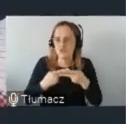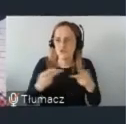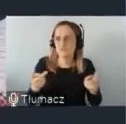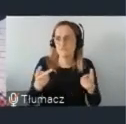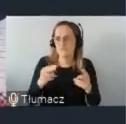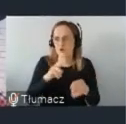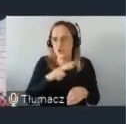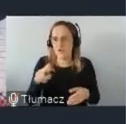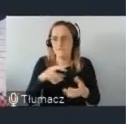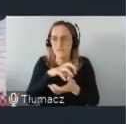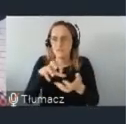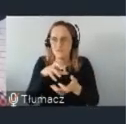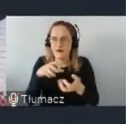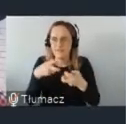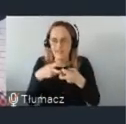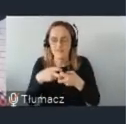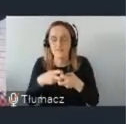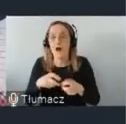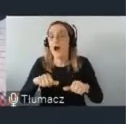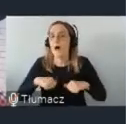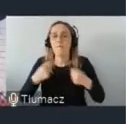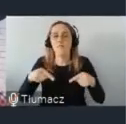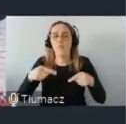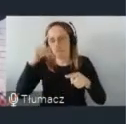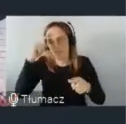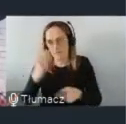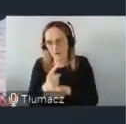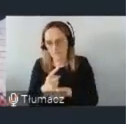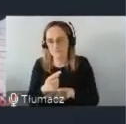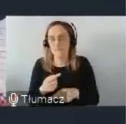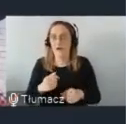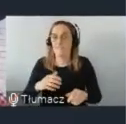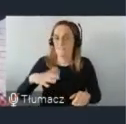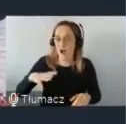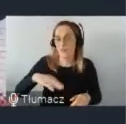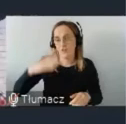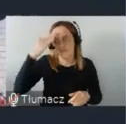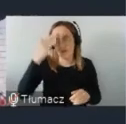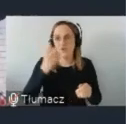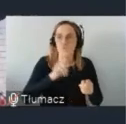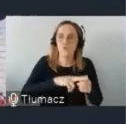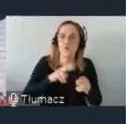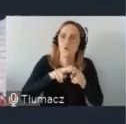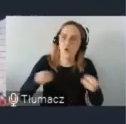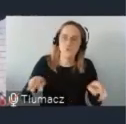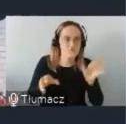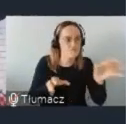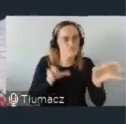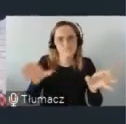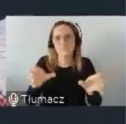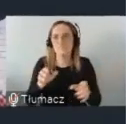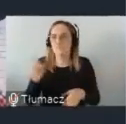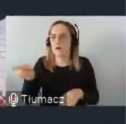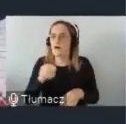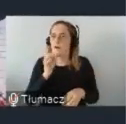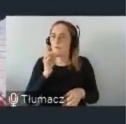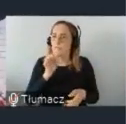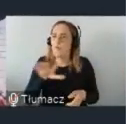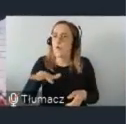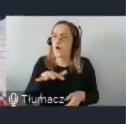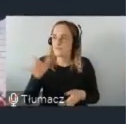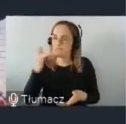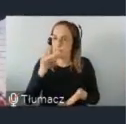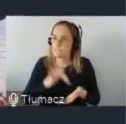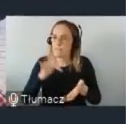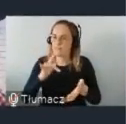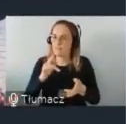już nikomu się to nie myliło, a warto znać te definicje i rozróżniać, szczególnie w kontakcie z młodzieżą, która jest wyczulona na tym punkcie i żeby